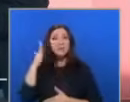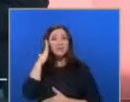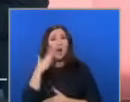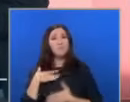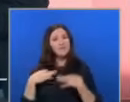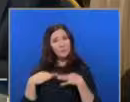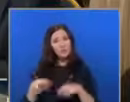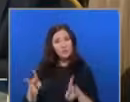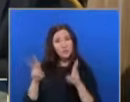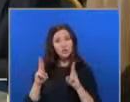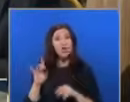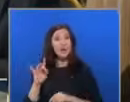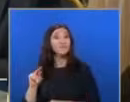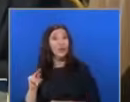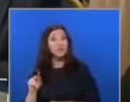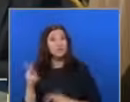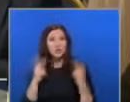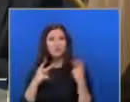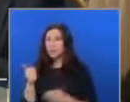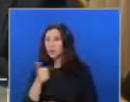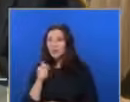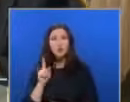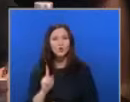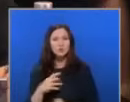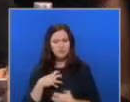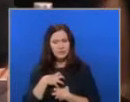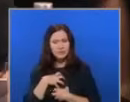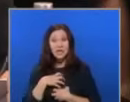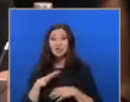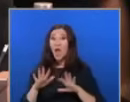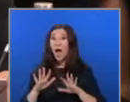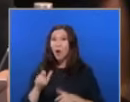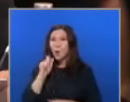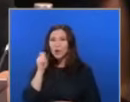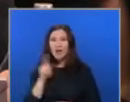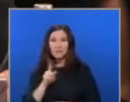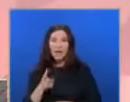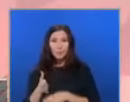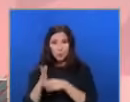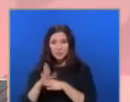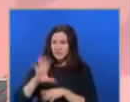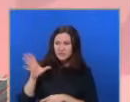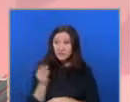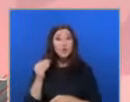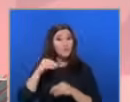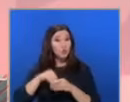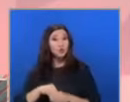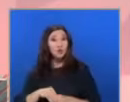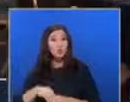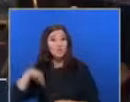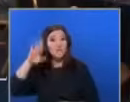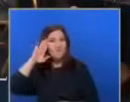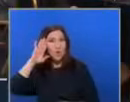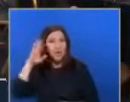има свободата да реши. Радев каза, че разбира лидерите, които се притесняват, че ако Украйна не бъде подкрепена с всичко, включително и с